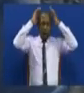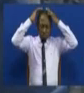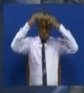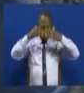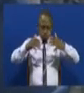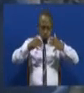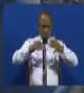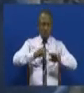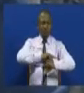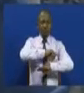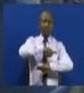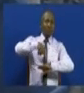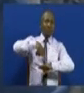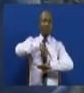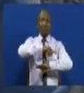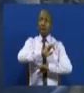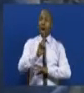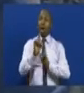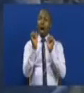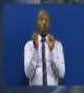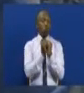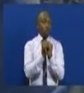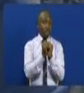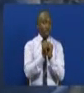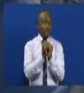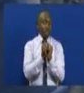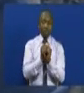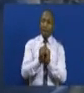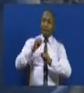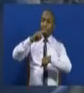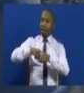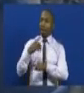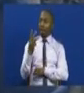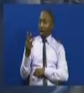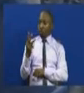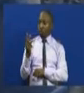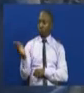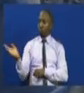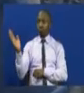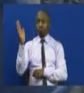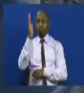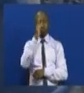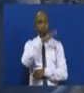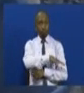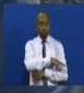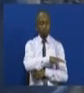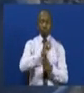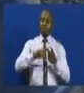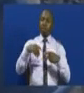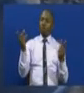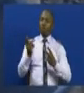10 mfululizo, na hii ifanyike mara 3 kwa siku. Lakini napenda nipendekeze kwenu